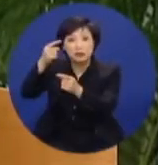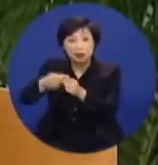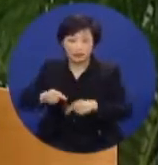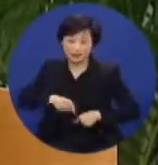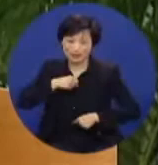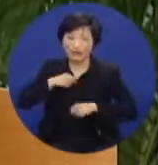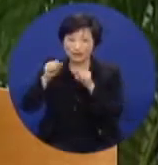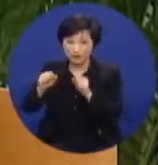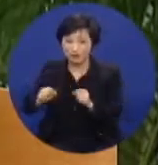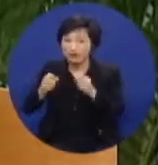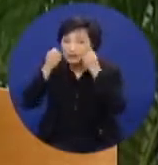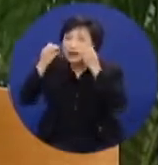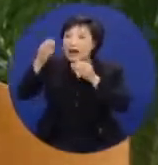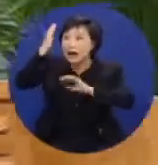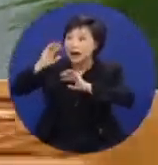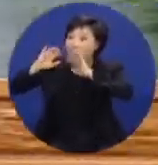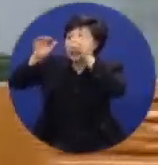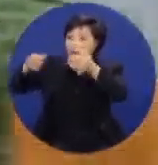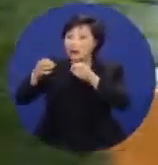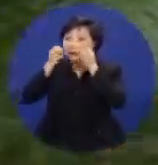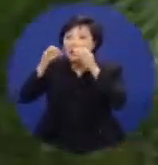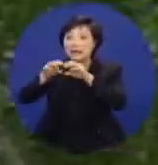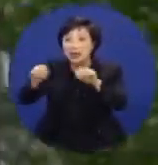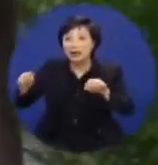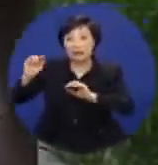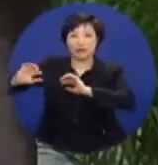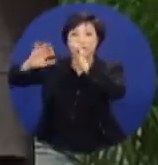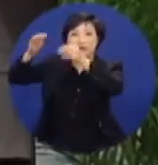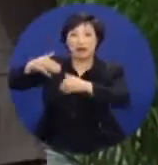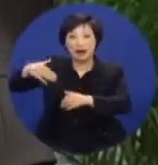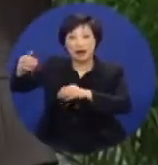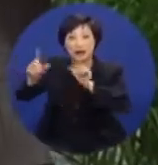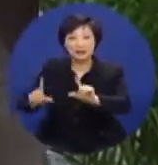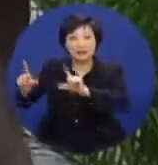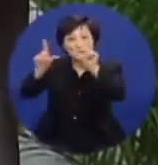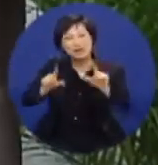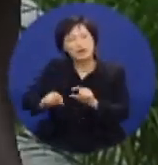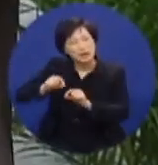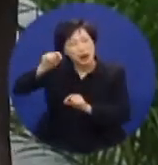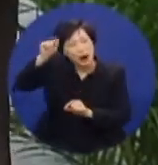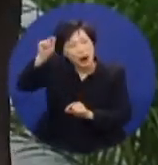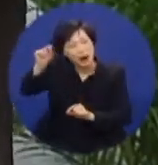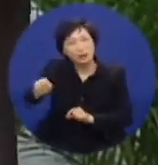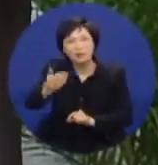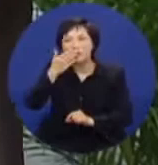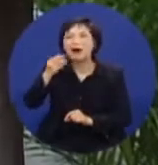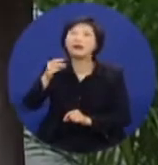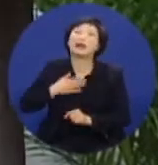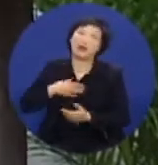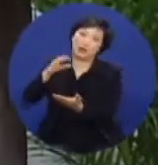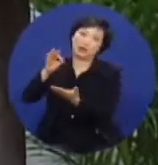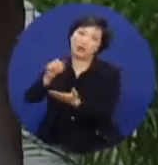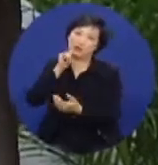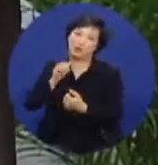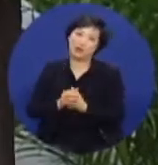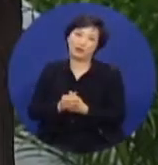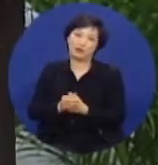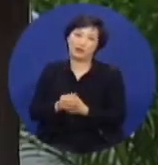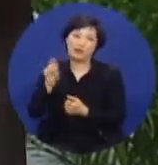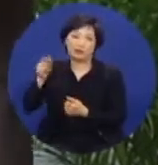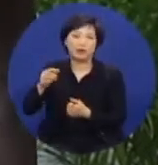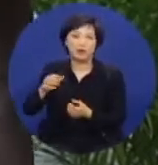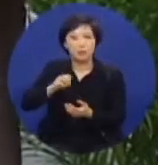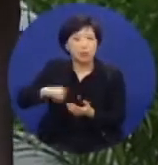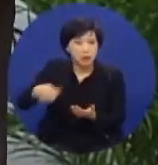권한 바 새 하늘과 새 땅에서 축복해서 및 은이 살지요 b 있잖냐 요것